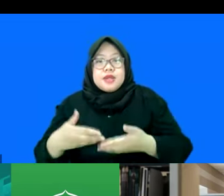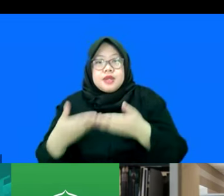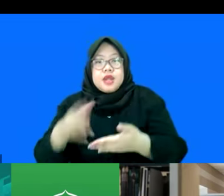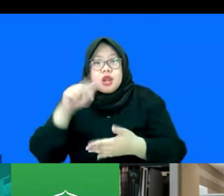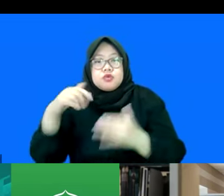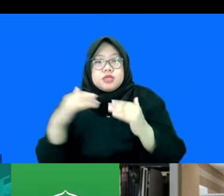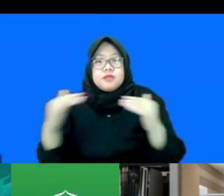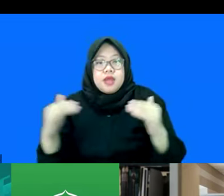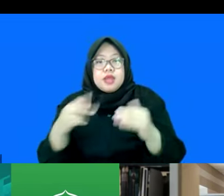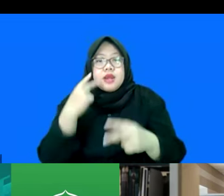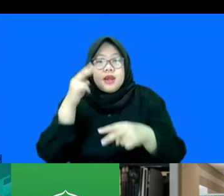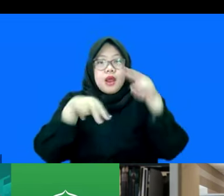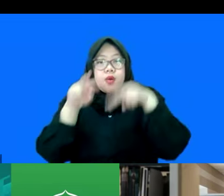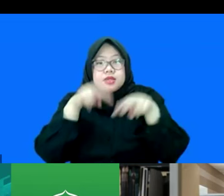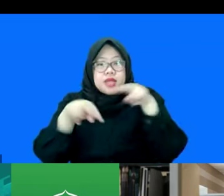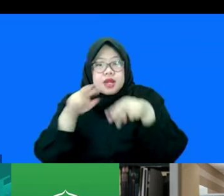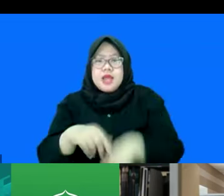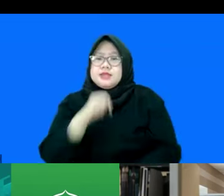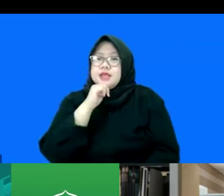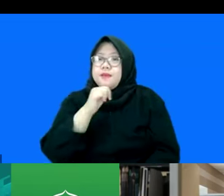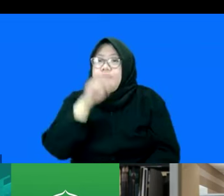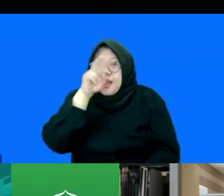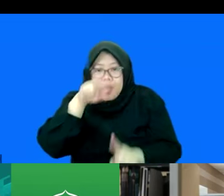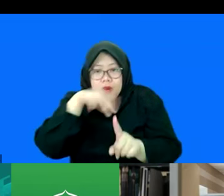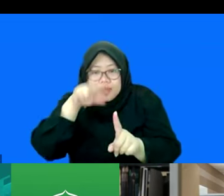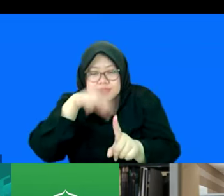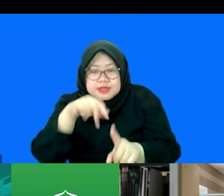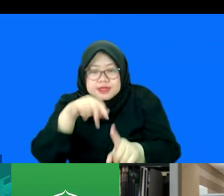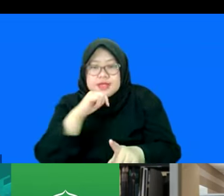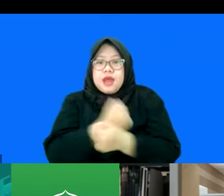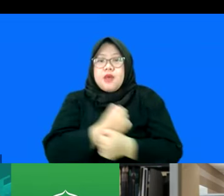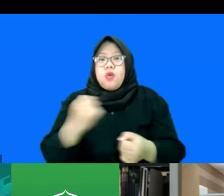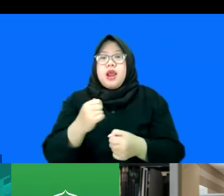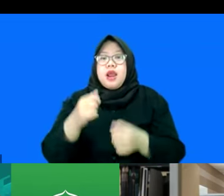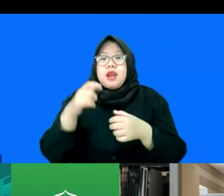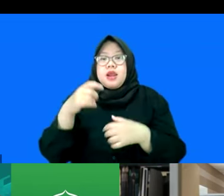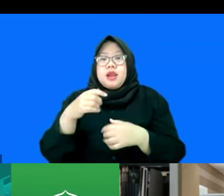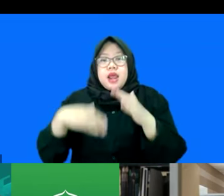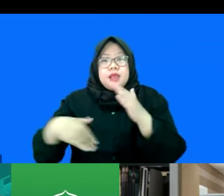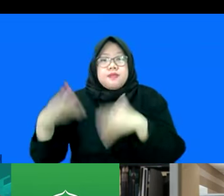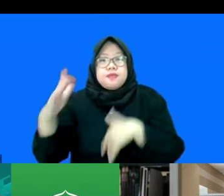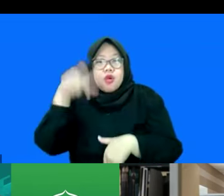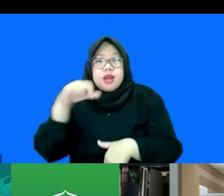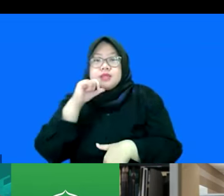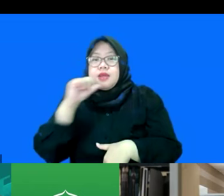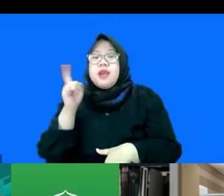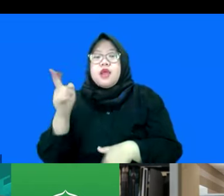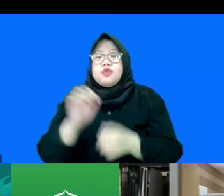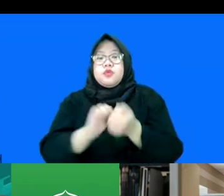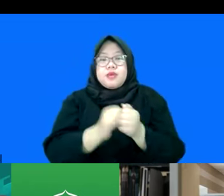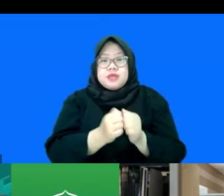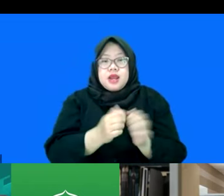yang mengawasi orang yang diberikan kewenangan lebih tadi kan? Nah, itu persoalan yang memang sangat kompleks. Kemudian berikutnya soal korban